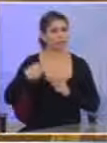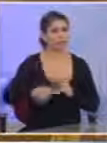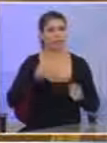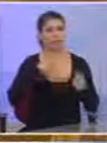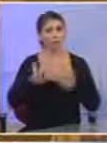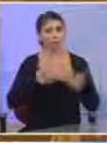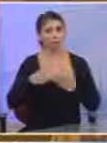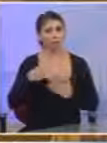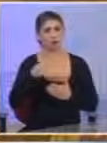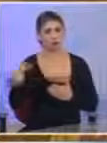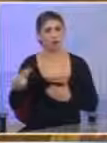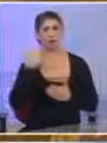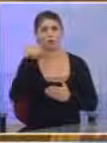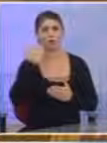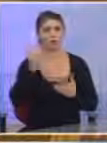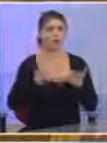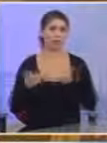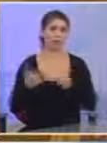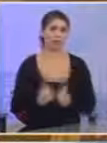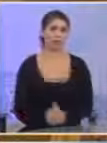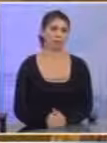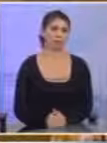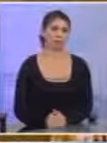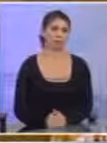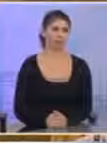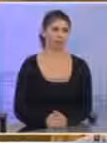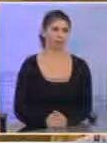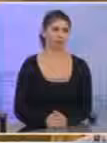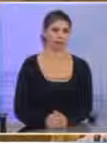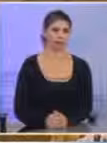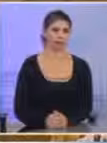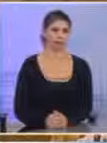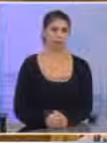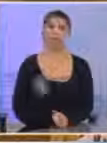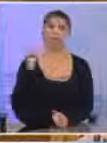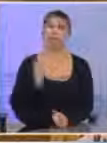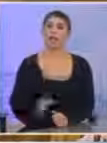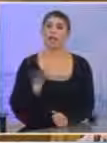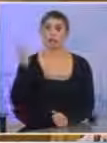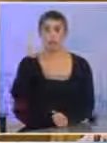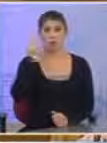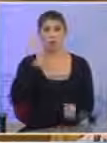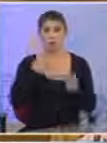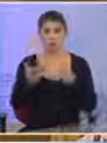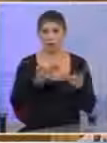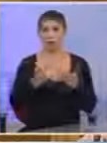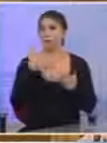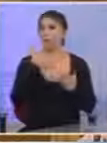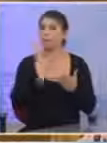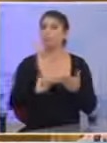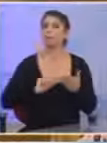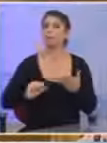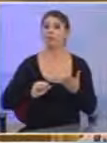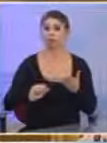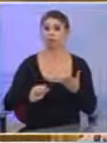επί του θέματος των κόκκινων δανείων. Ξέρετε, κύριοι, κάθε φορά που ακούμε διαπραγμάτευση, πραγματικά